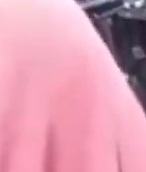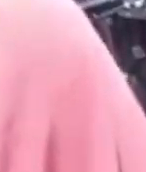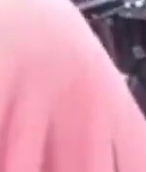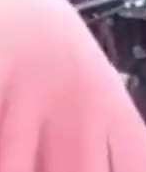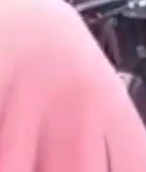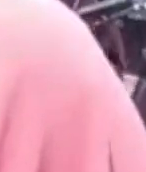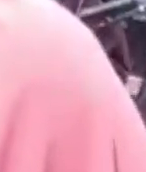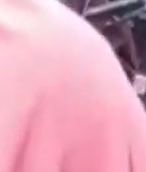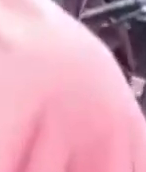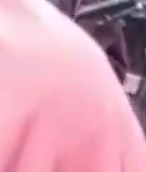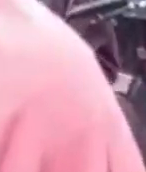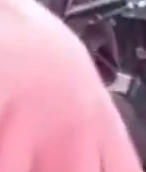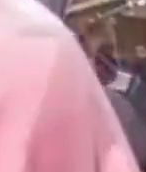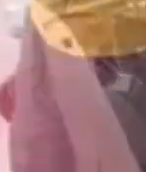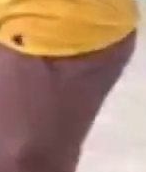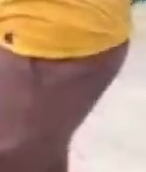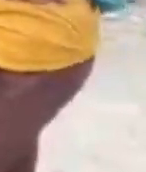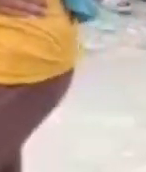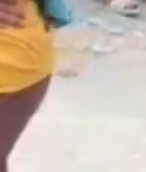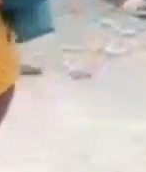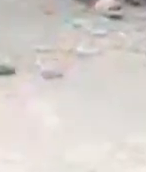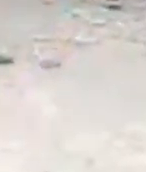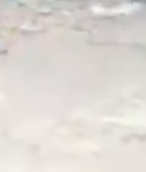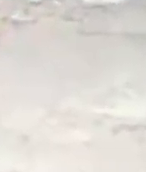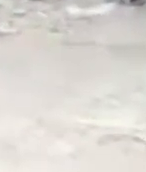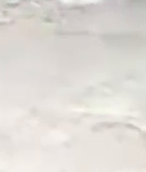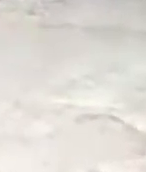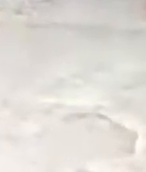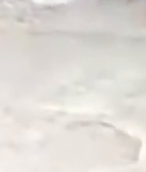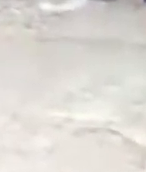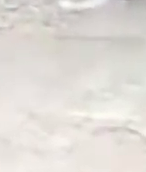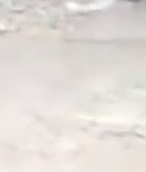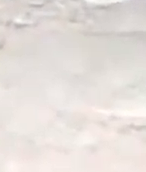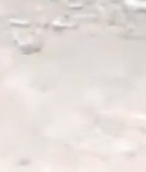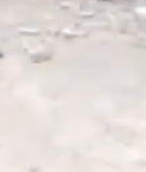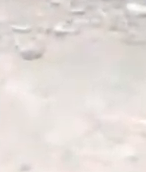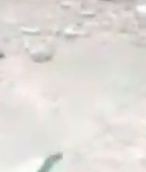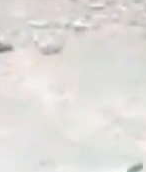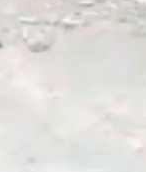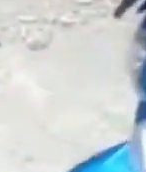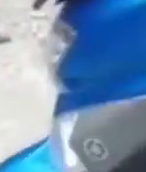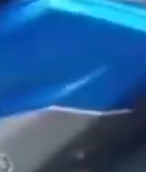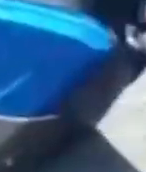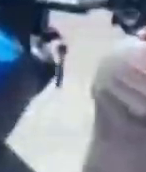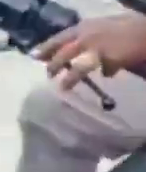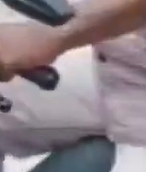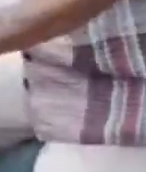biar turun, jangan naik melambung. Gimana rasanya? Girang dibagi. Girang ya? Iya.